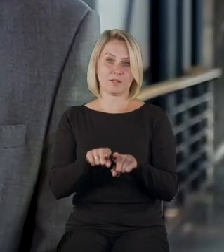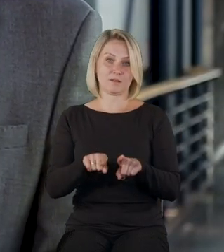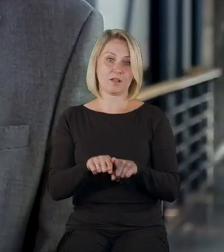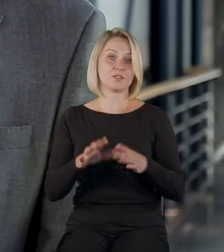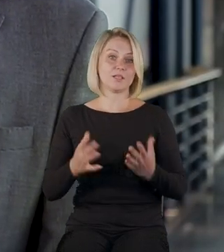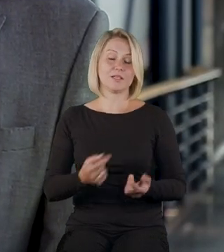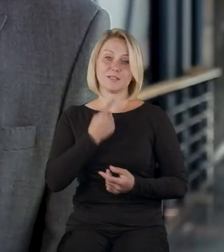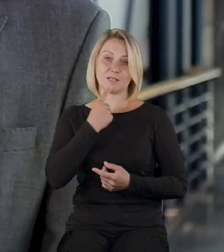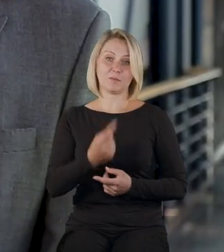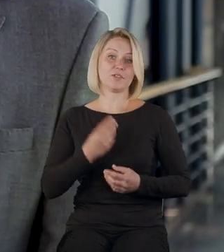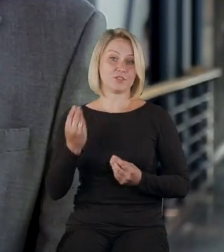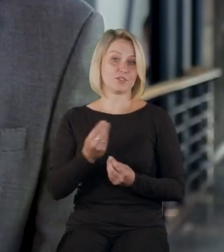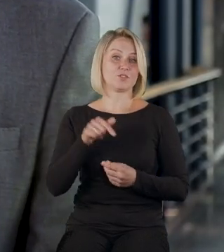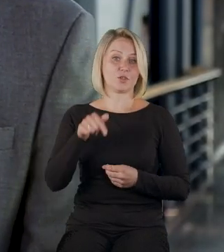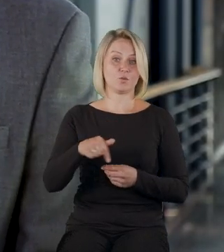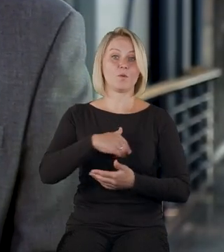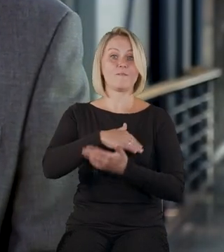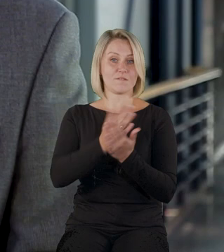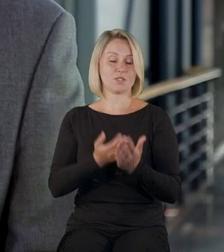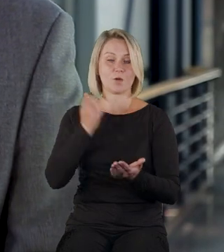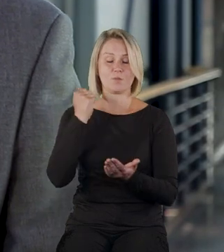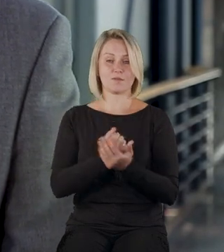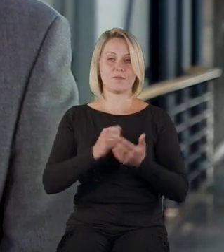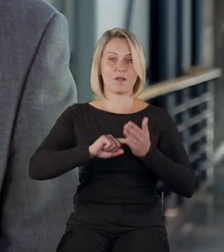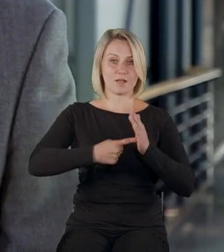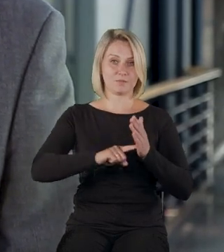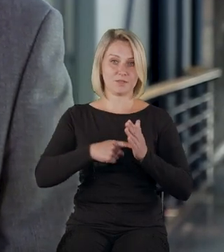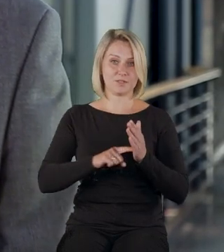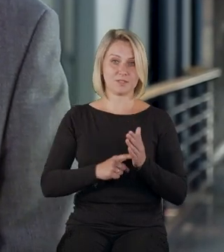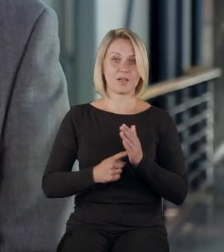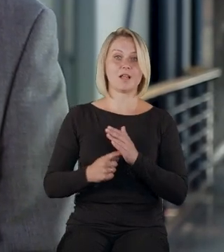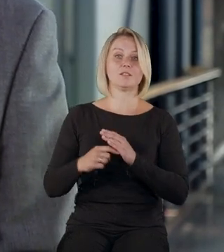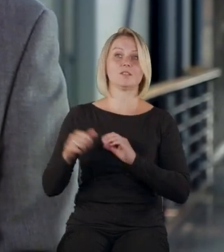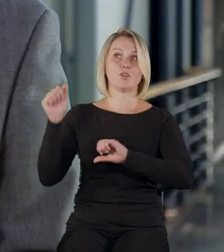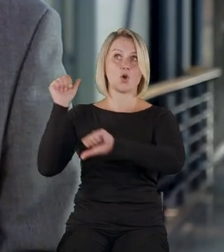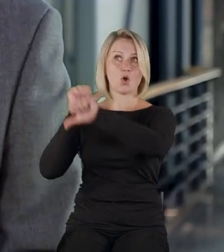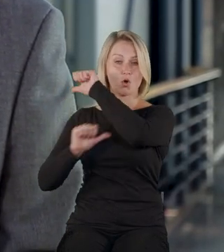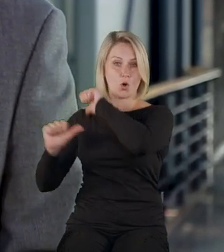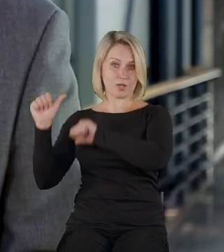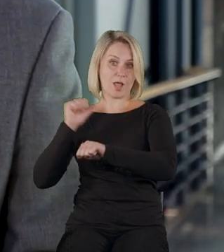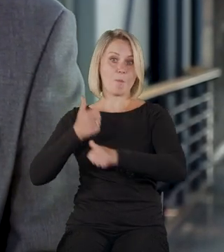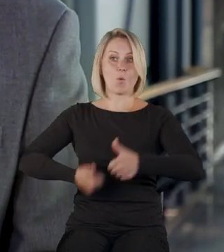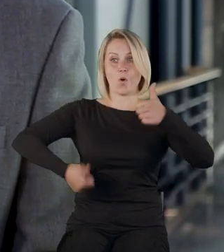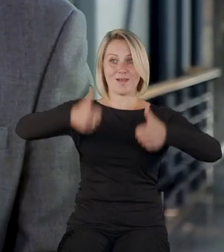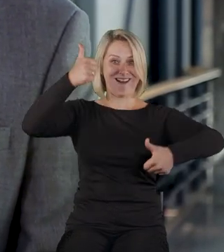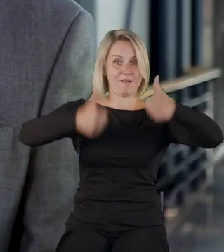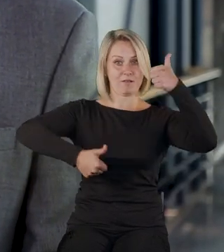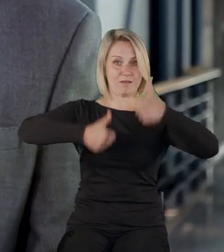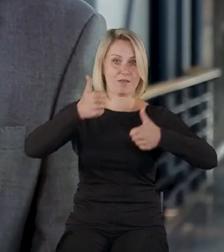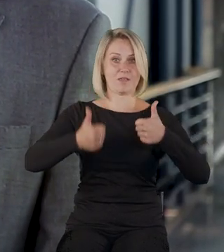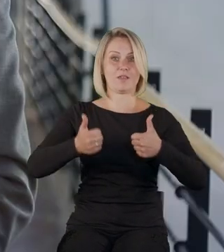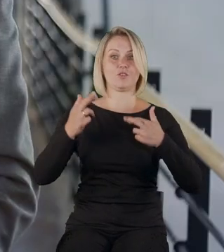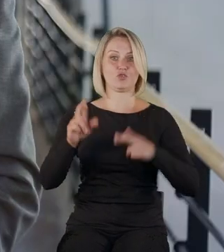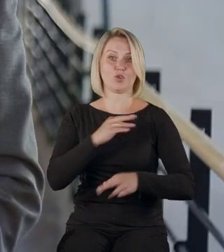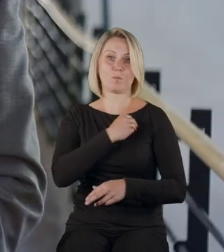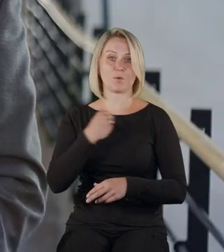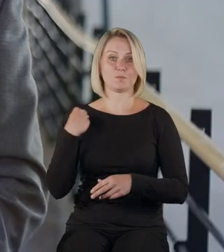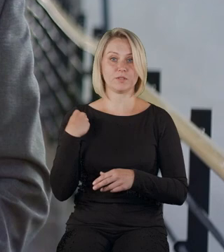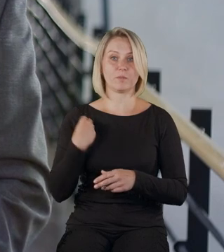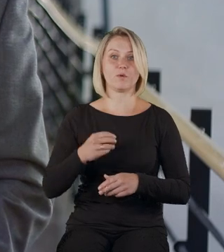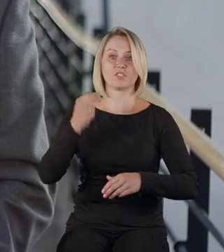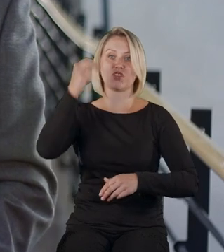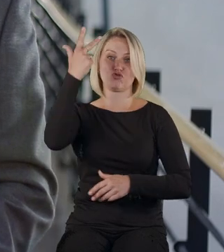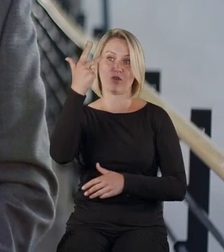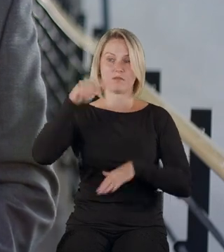że nasz Wydział Prawa i Administracji zajął w ubiegłym roku w rankingu Rzeczypospolitej